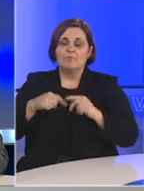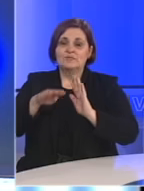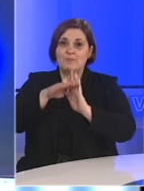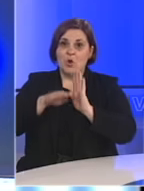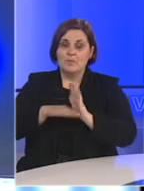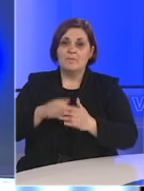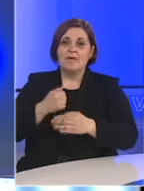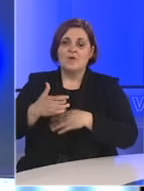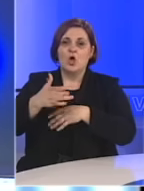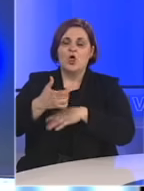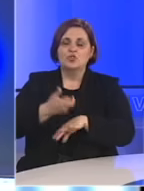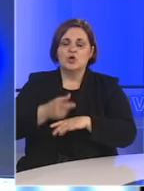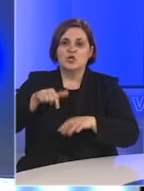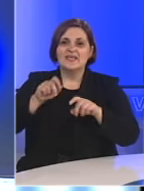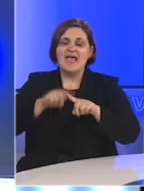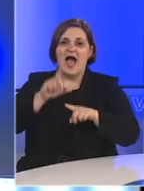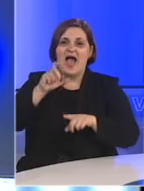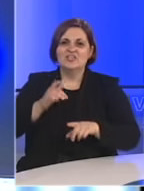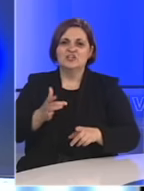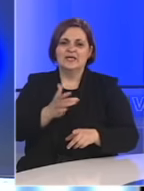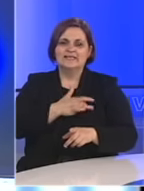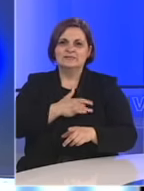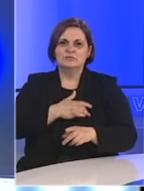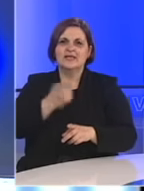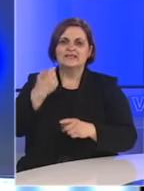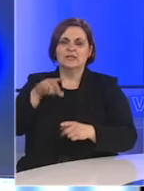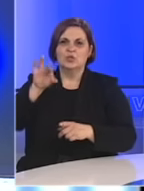je dr. Elmir Jahić, kardiolog iz Tuzle.